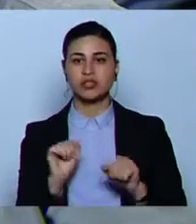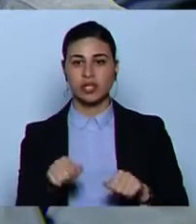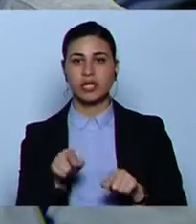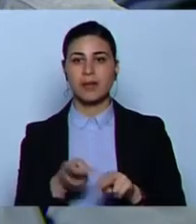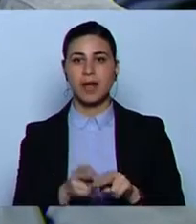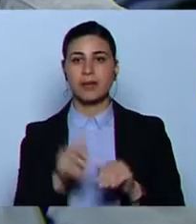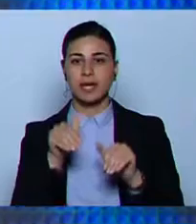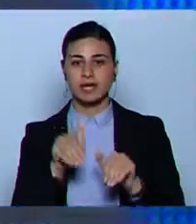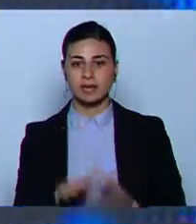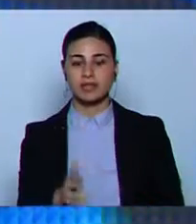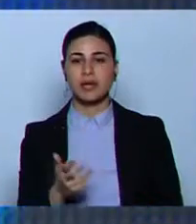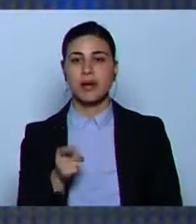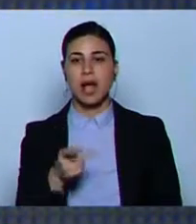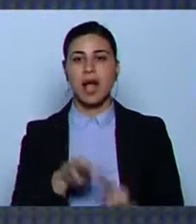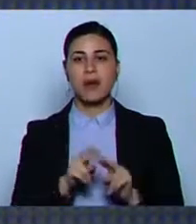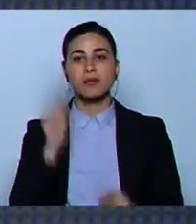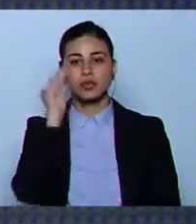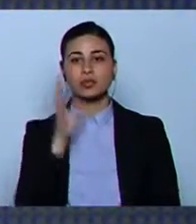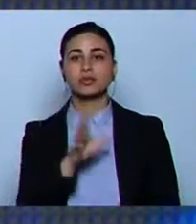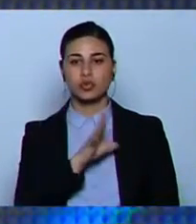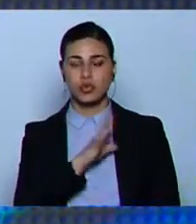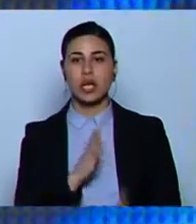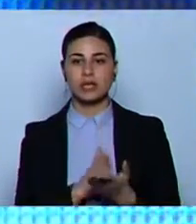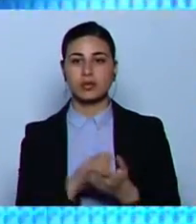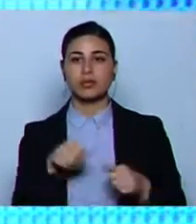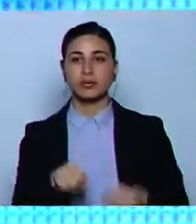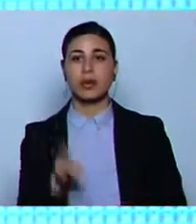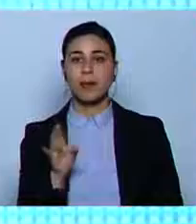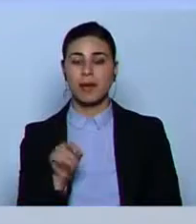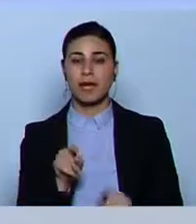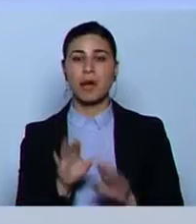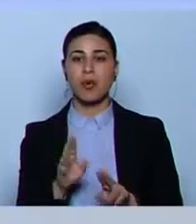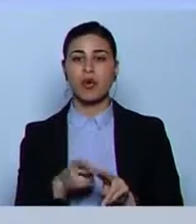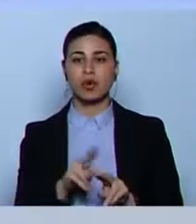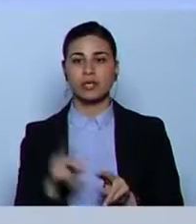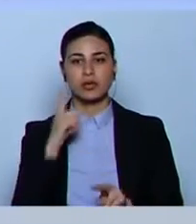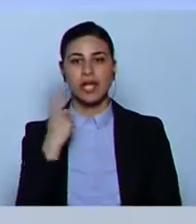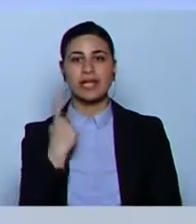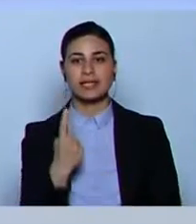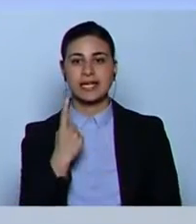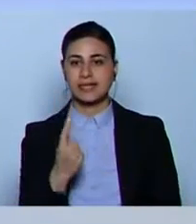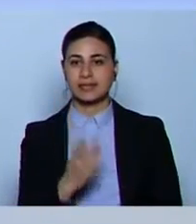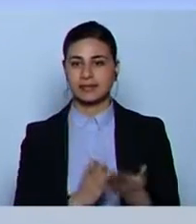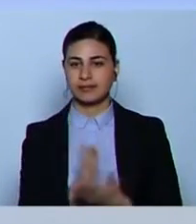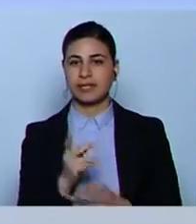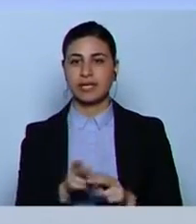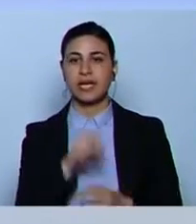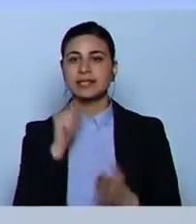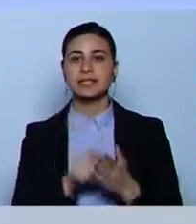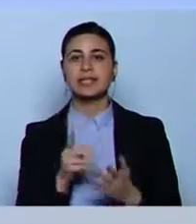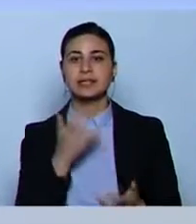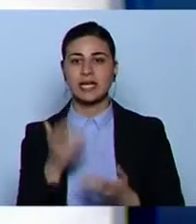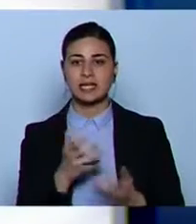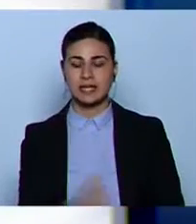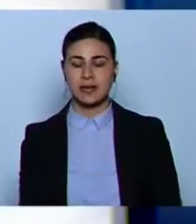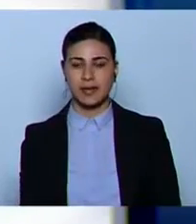ამ გადაწყვეტილებას და ამ მოსაზრებას ჰქონდეს არსებობის უფლება, მაგრამ მხოლოდ ეს არ არის ერთადერთი რაკურსი, რითაც ეს საკითხი განიხილება.